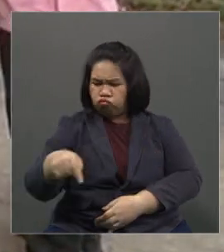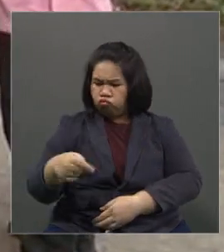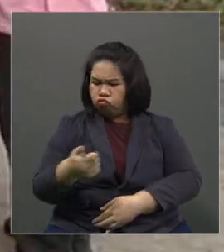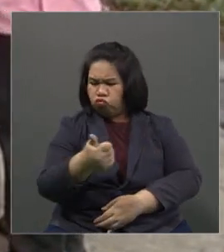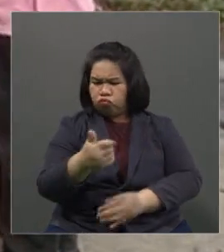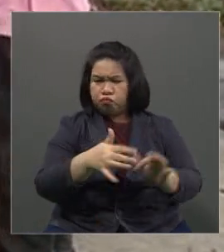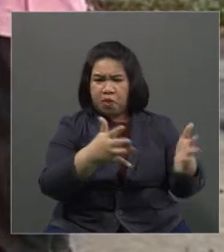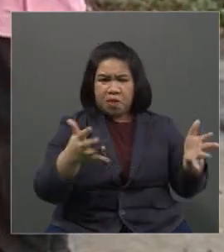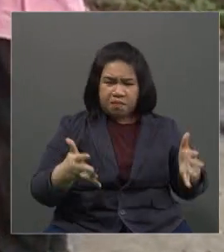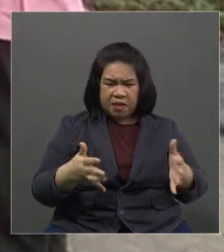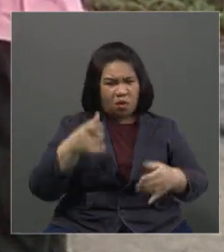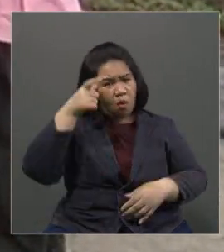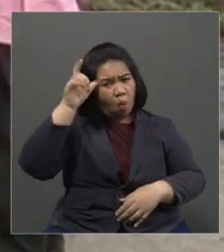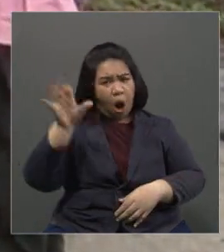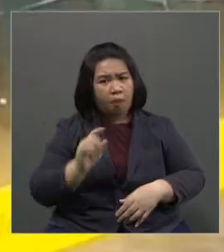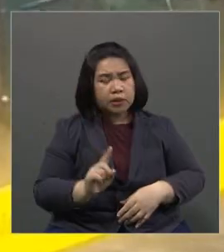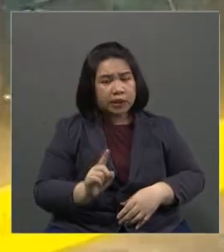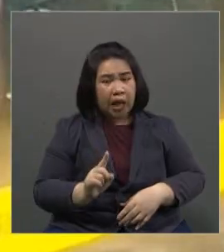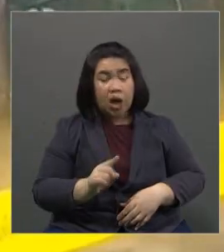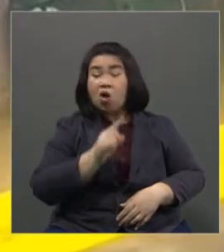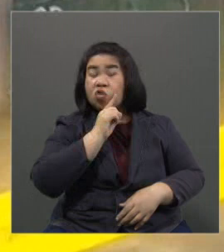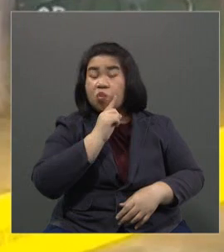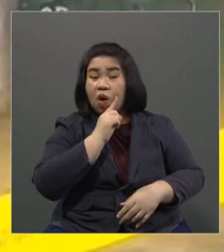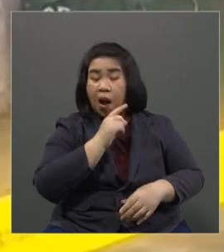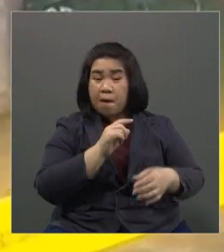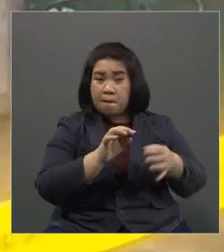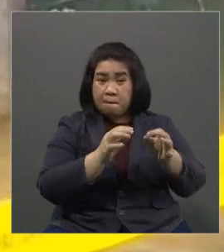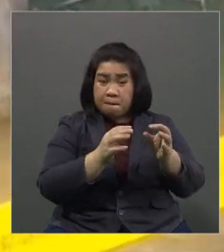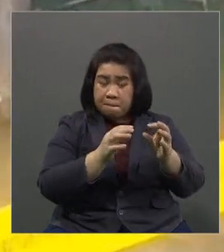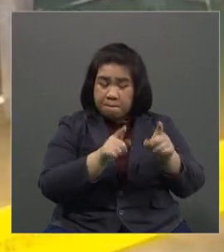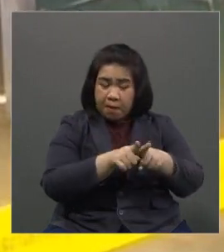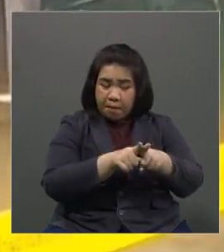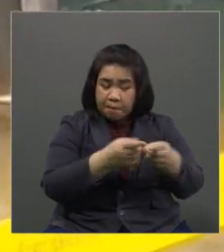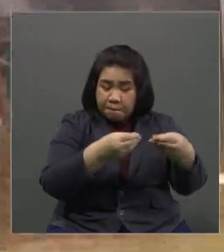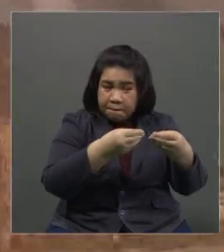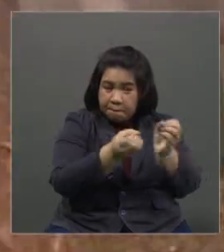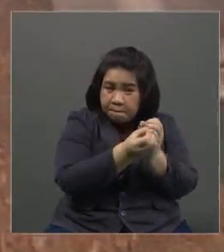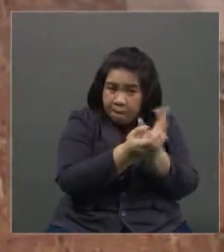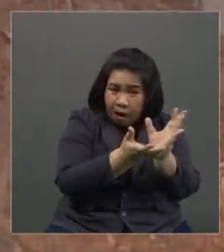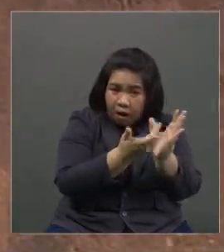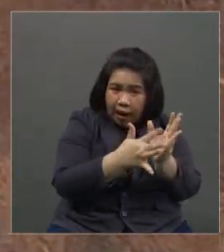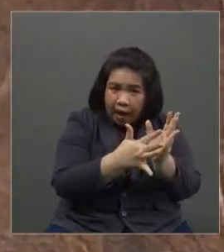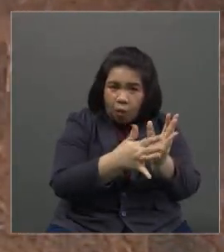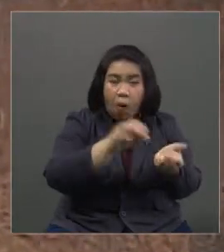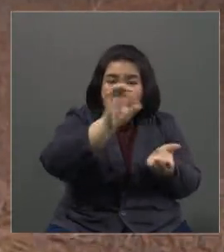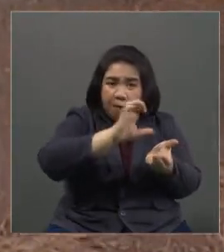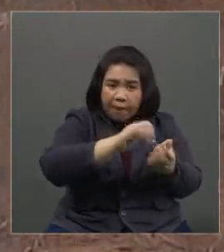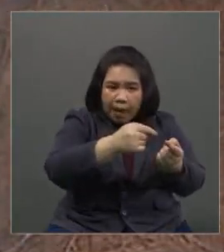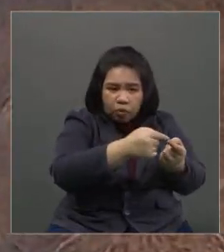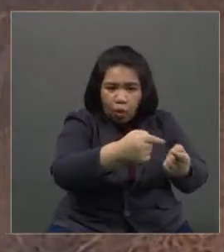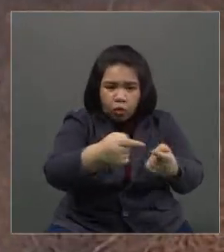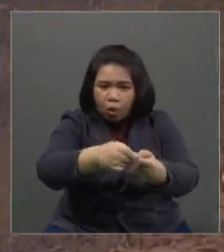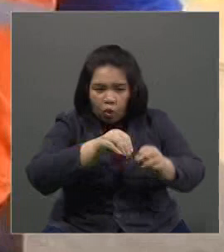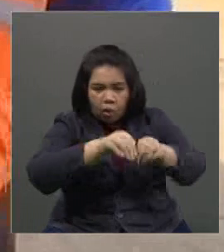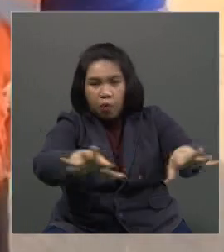ก่อนคือหากเกิดการระเบิดของอลูมิเนียมเนี่ยพาเดอร์ก็จะส่งผลให้ระเบิดน่ะมีความต่อเนื่องแล้วก็มีความรุนแรง